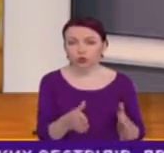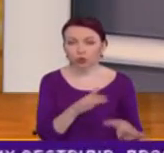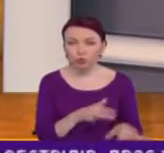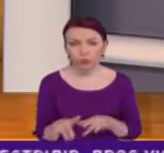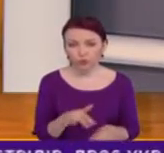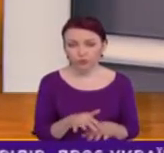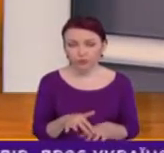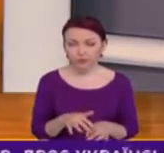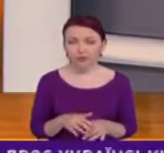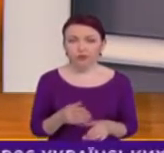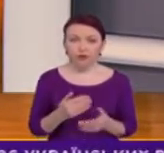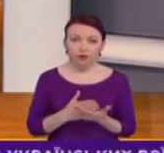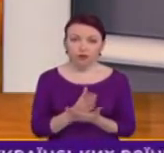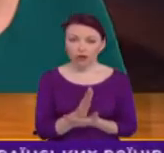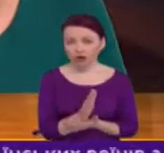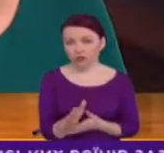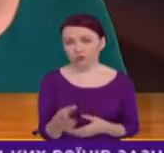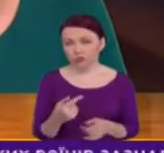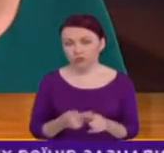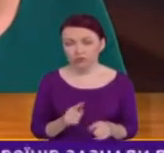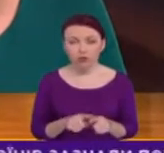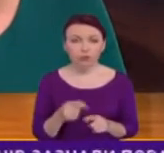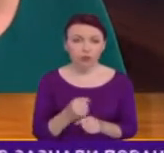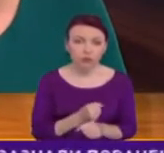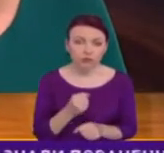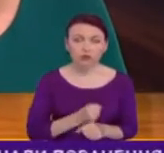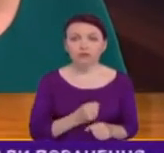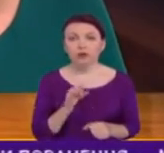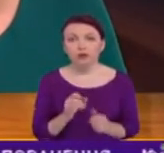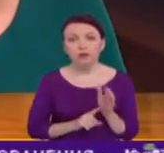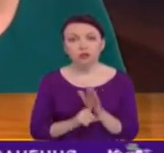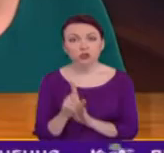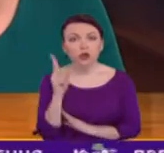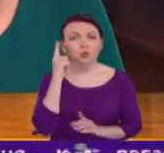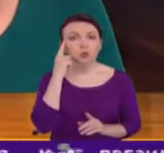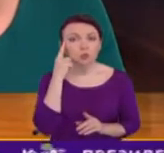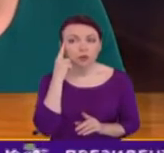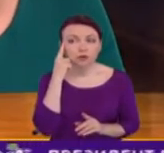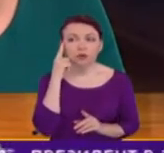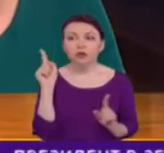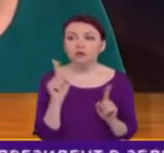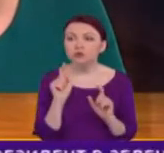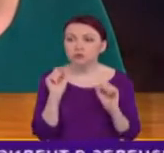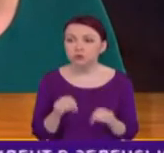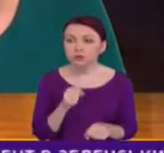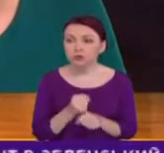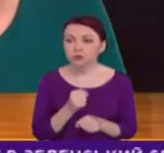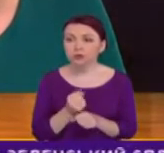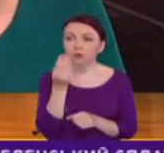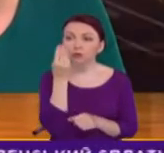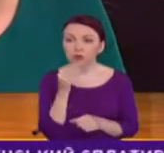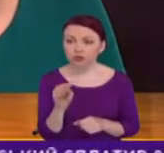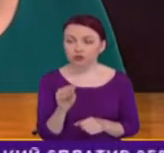звану карту ОДР, і починають думати, що можна зробити, щоб